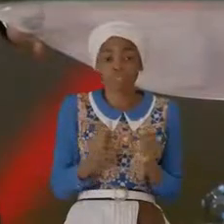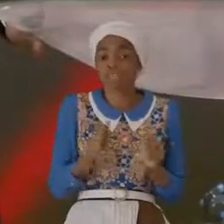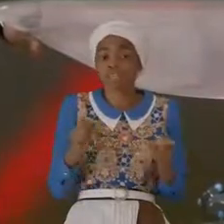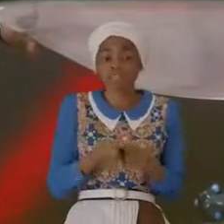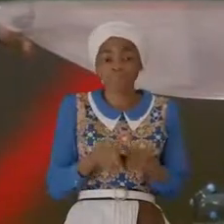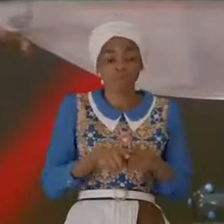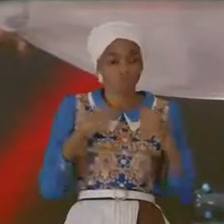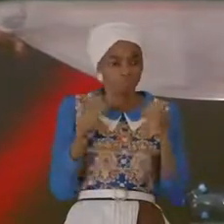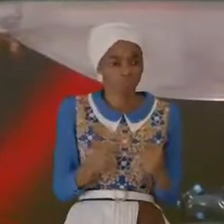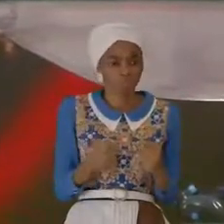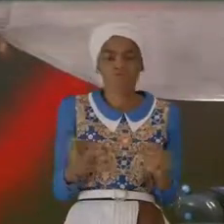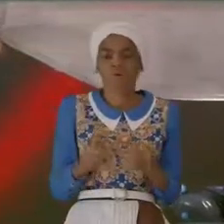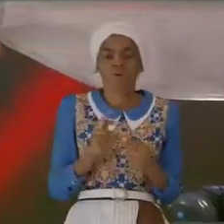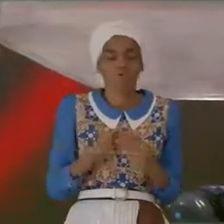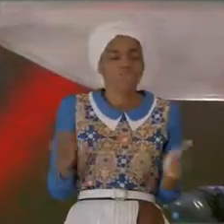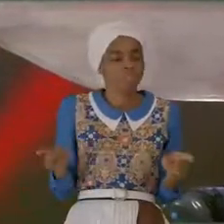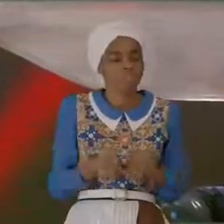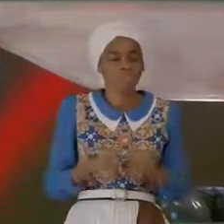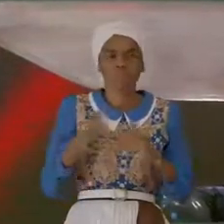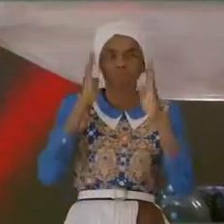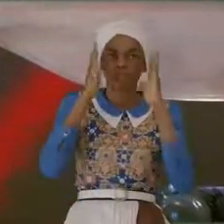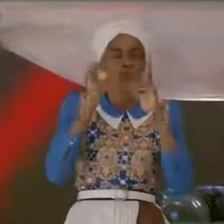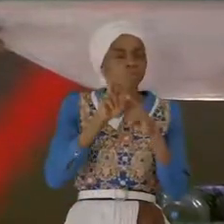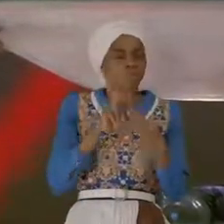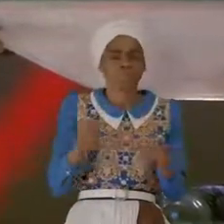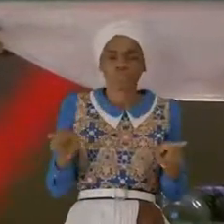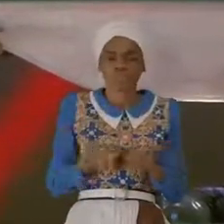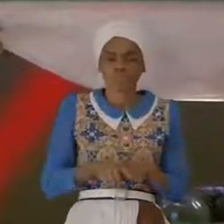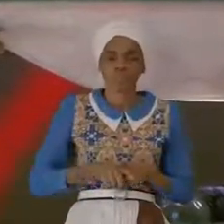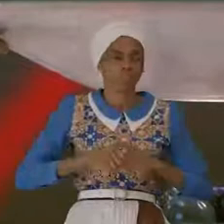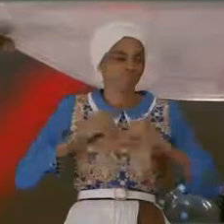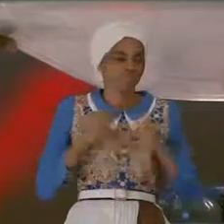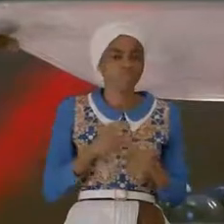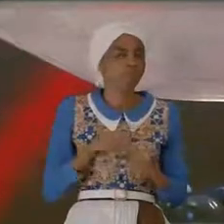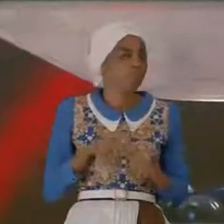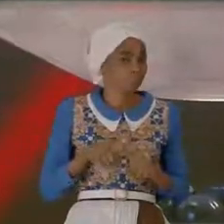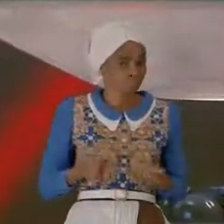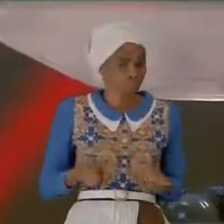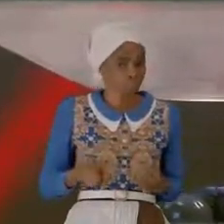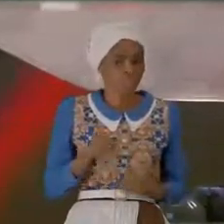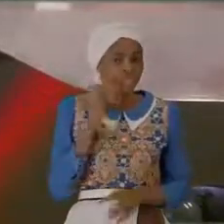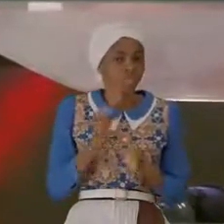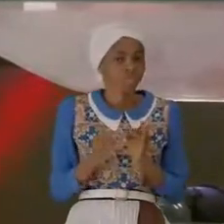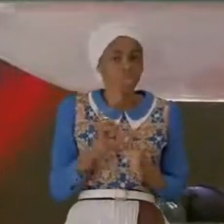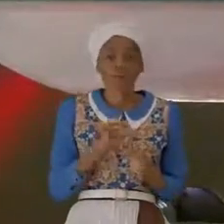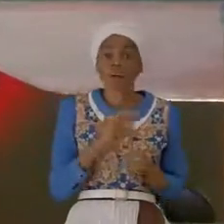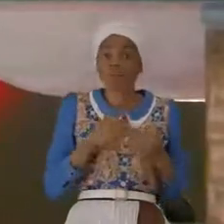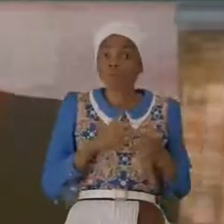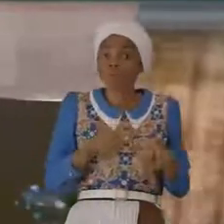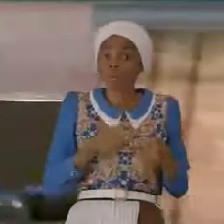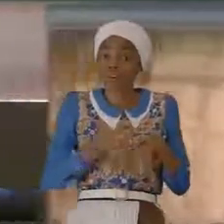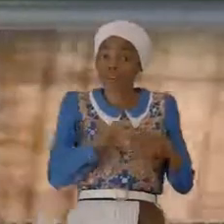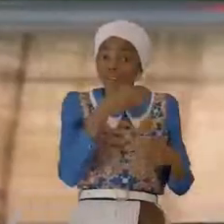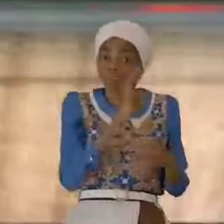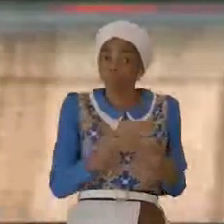même énergie, vous pouvez continuer à courir avec la même sueur, avec les mêmes habiletés. Mais dès que vous quittez la